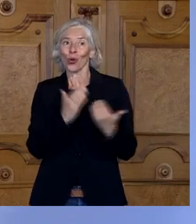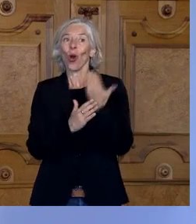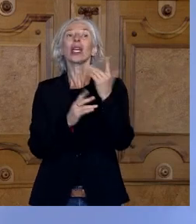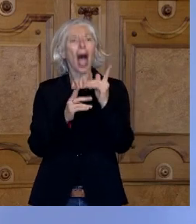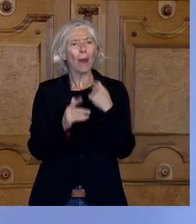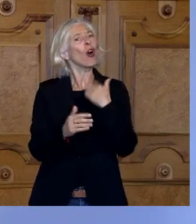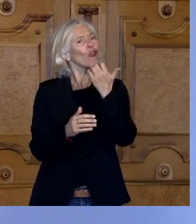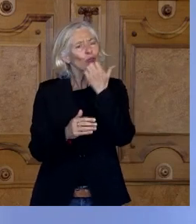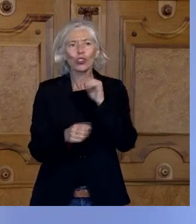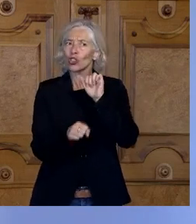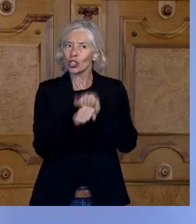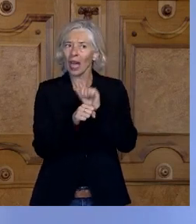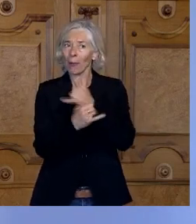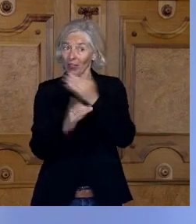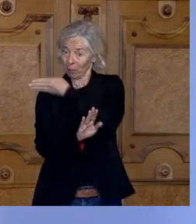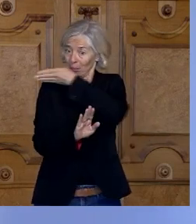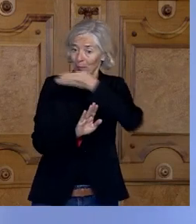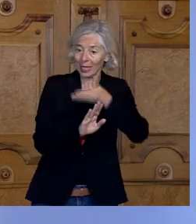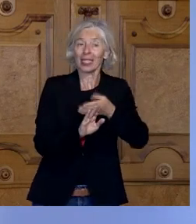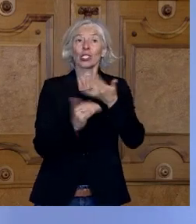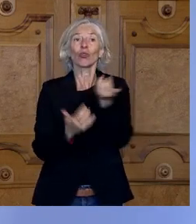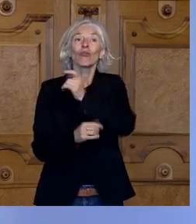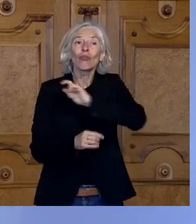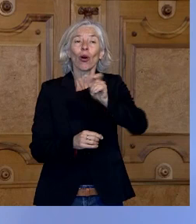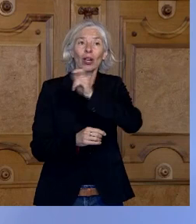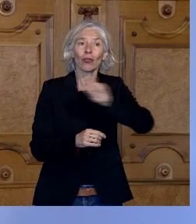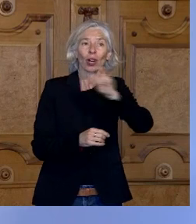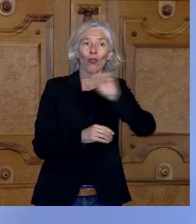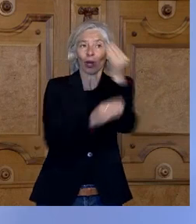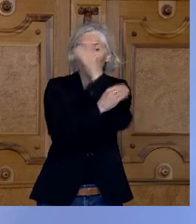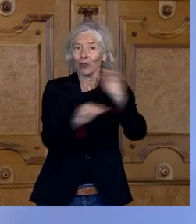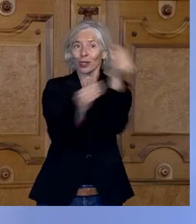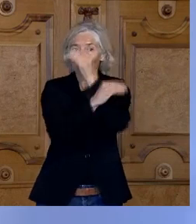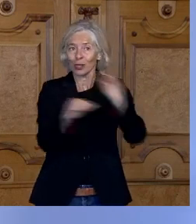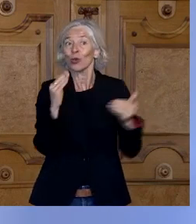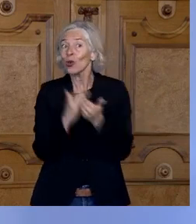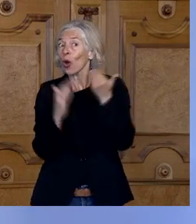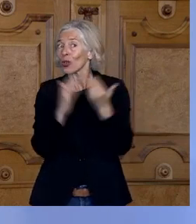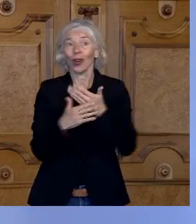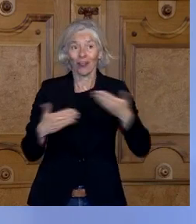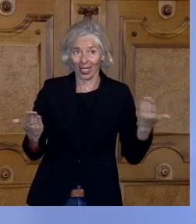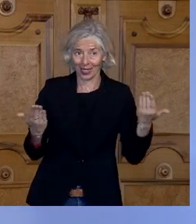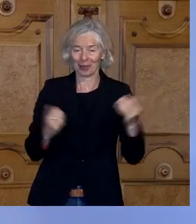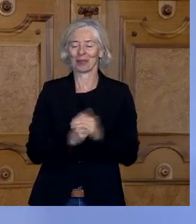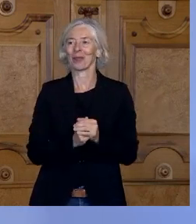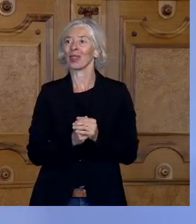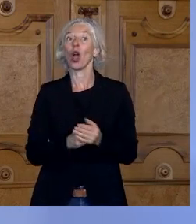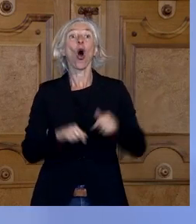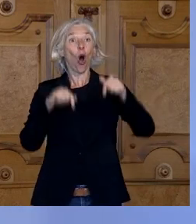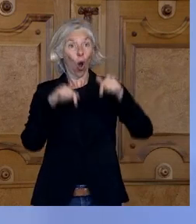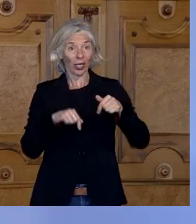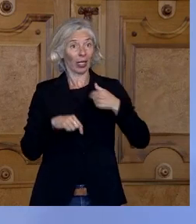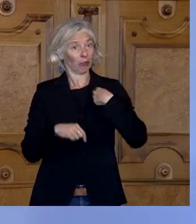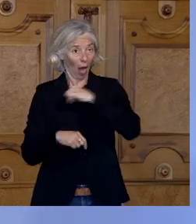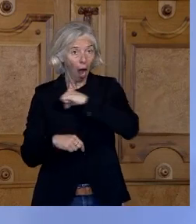wenn möglich, jede Woche auch mit den aktuellen Informationen versorgen. Ich darf heute nicht nur alleine hier stehen,